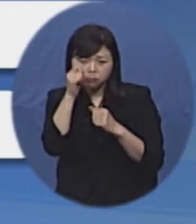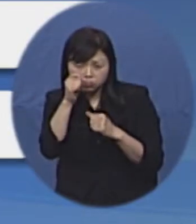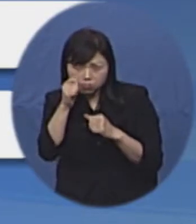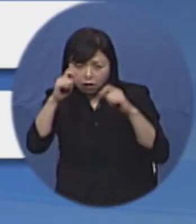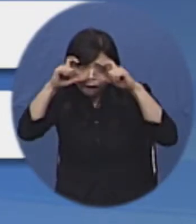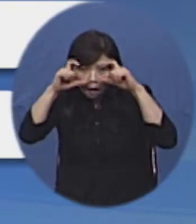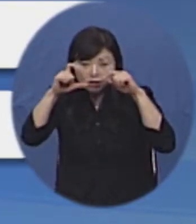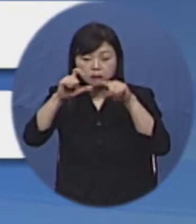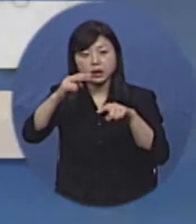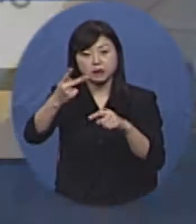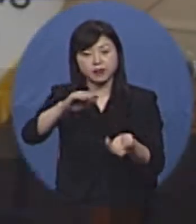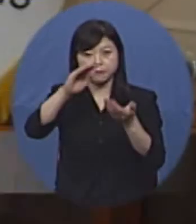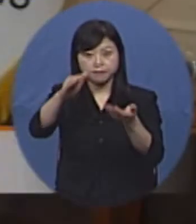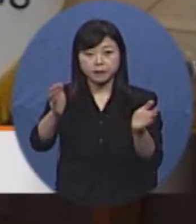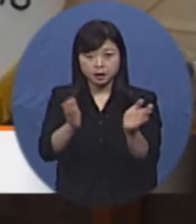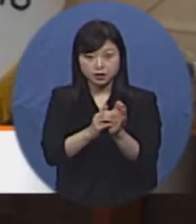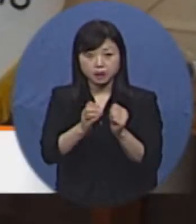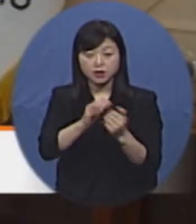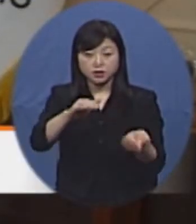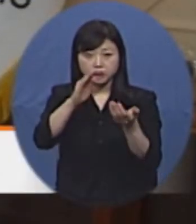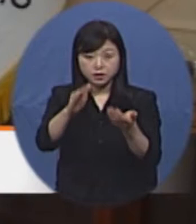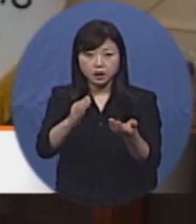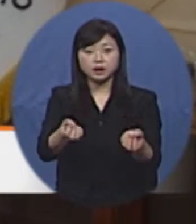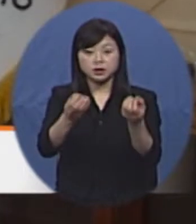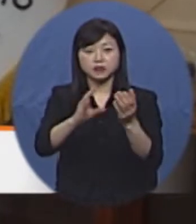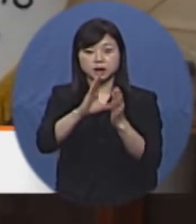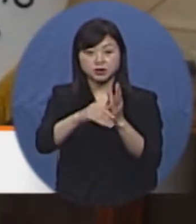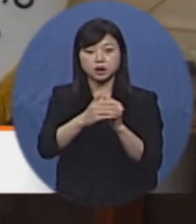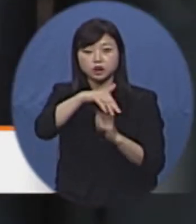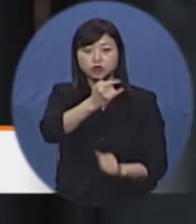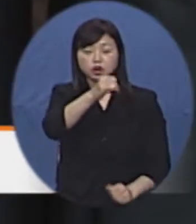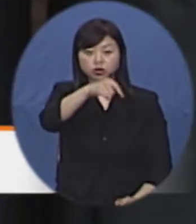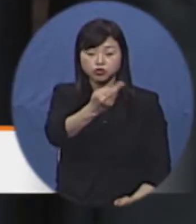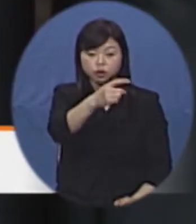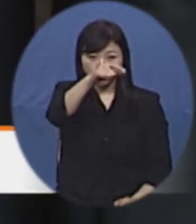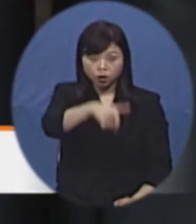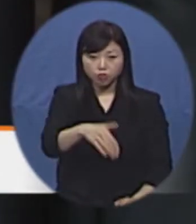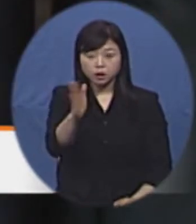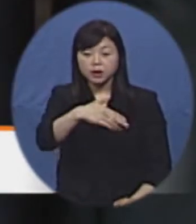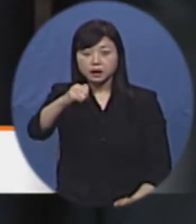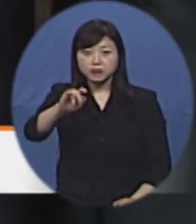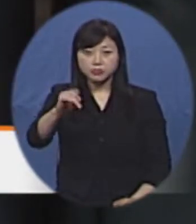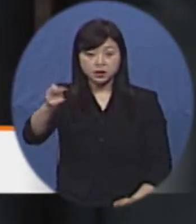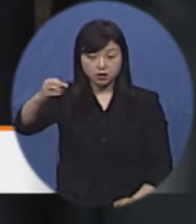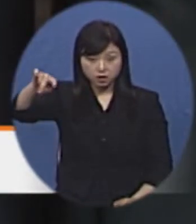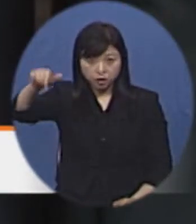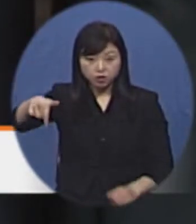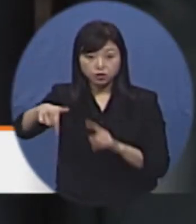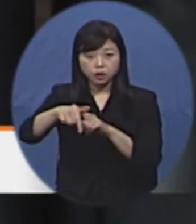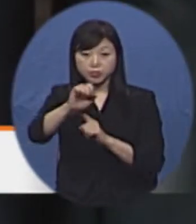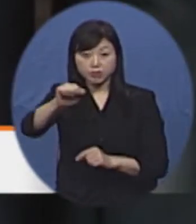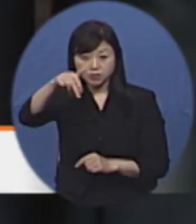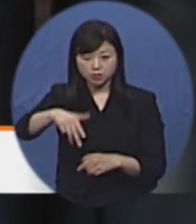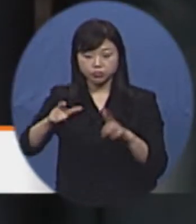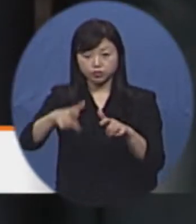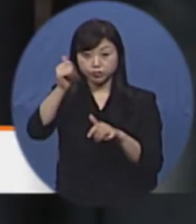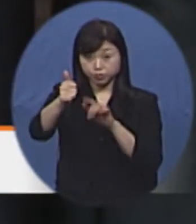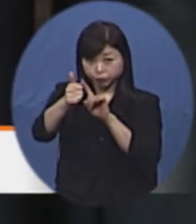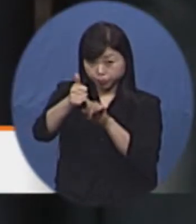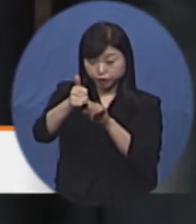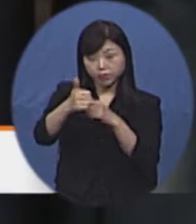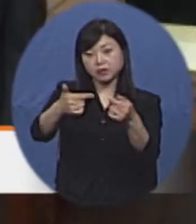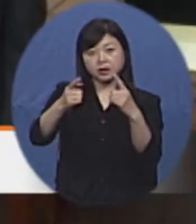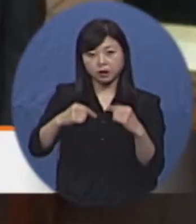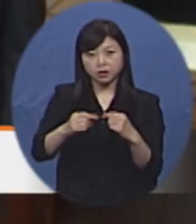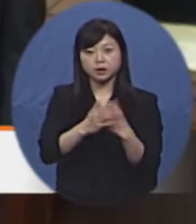개를 전달했습니다. 전달식에는 최교옥 복지TV 회장과 심재국 평창군수가 참석한 가운데 군청에서